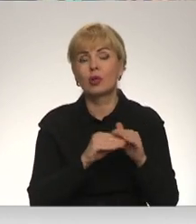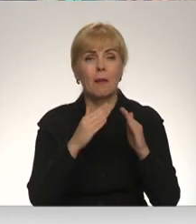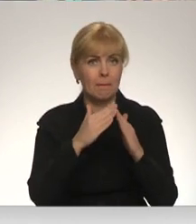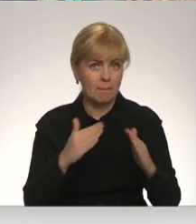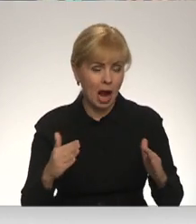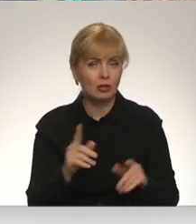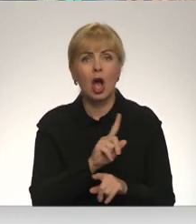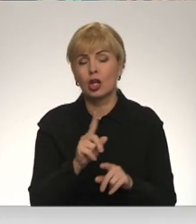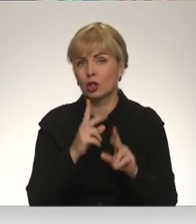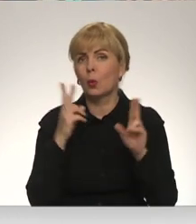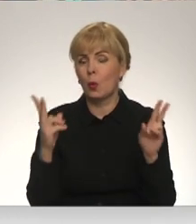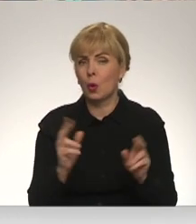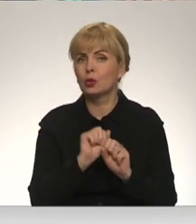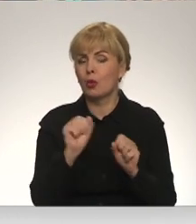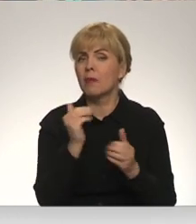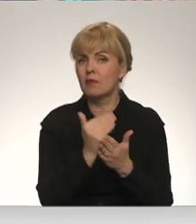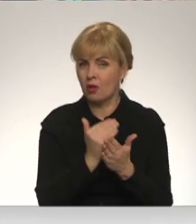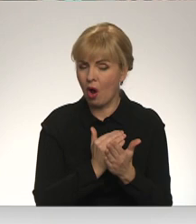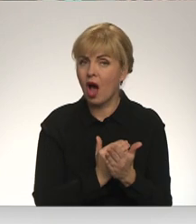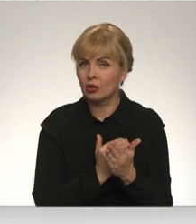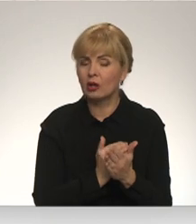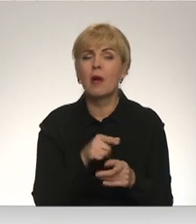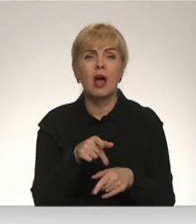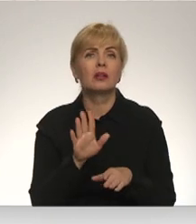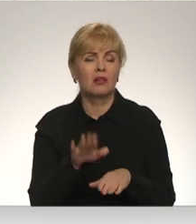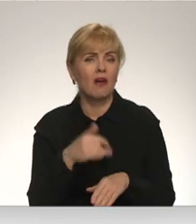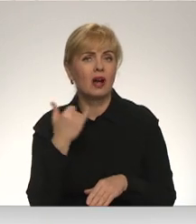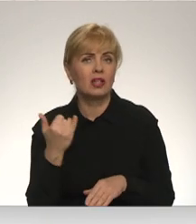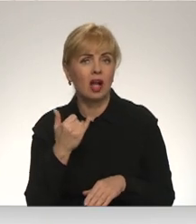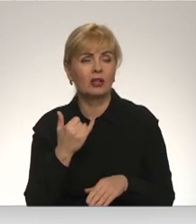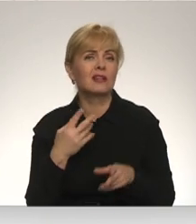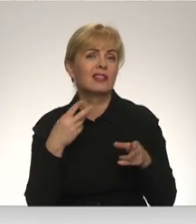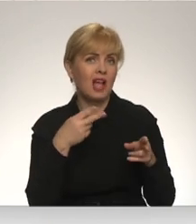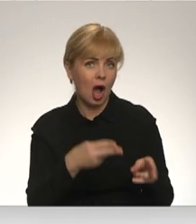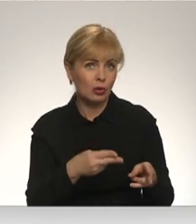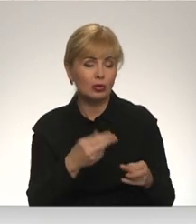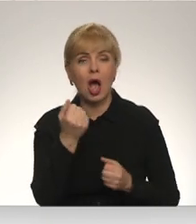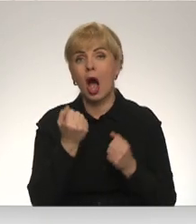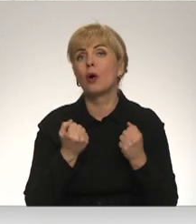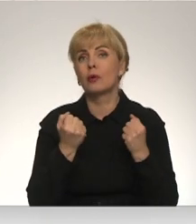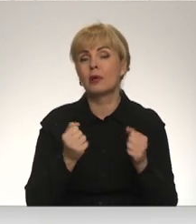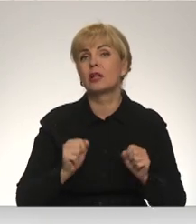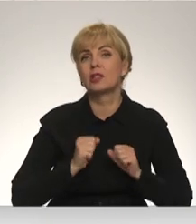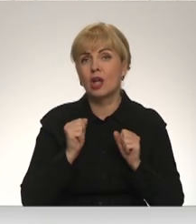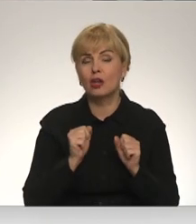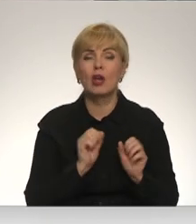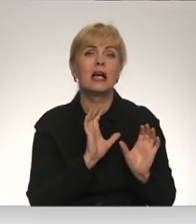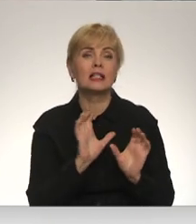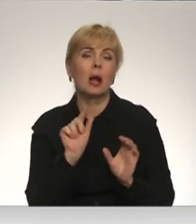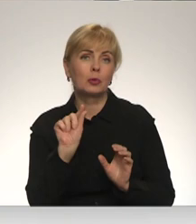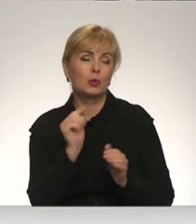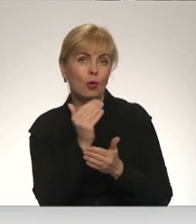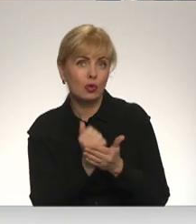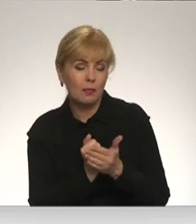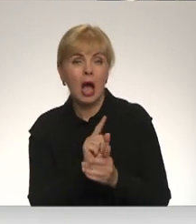mājās ir ugunsdrošības noteikumi. Turklāt tā var ieinteresēt zagļus. Šobrīd autobraucēji cenšas sarūpēt rezerves, taču